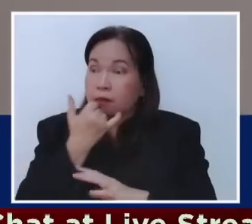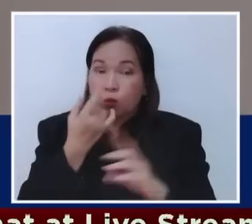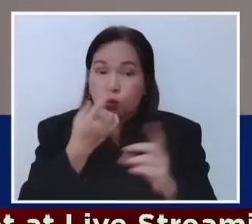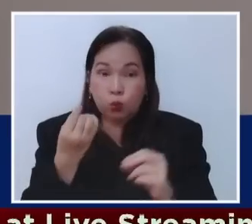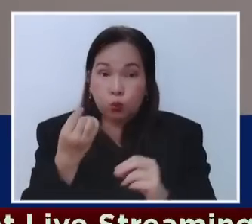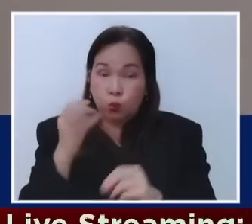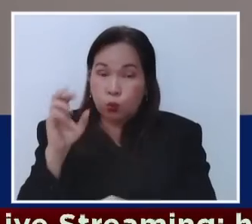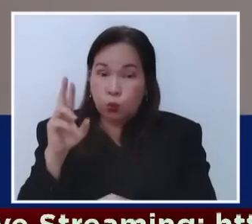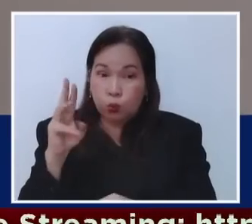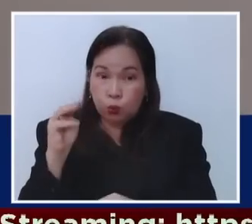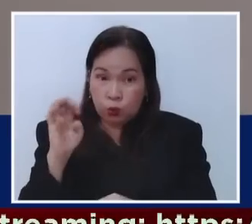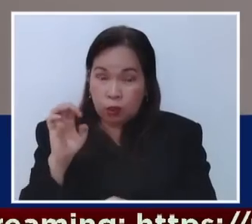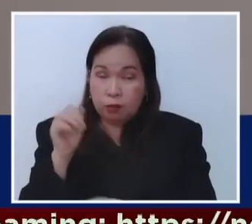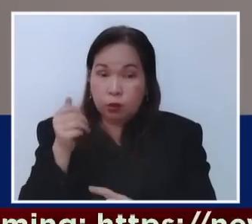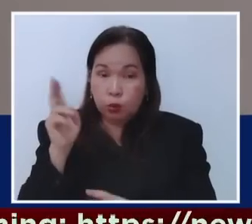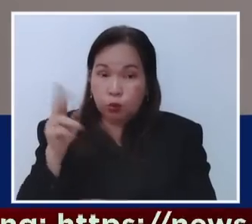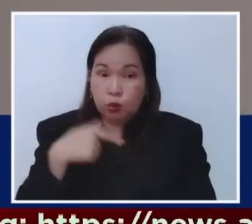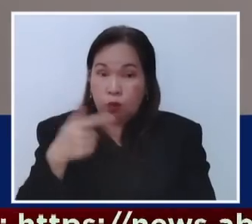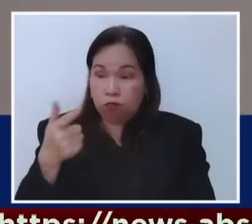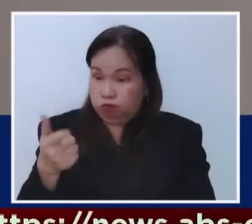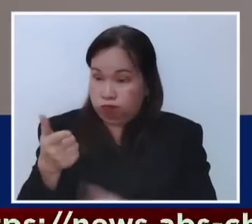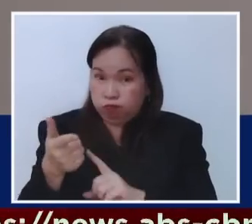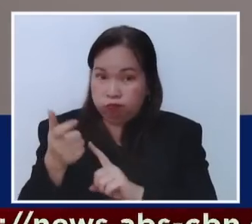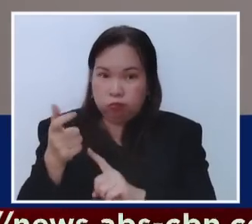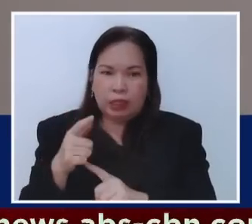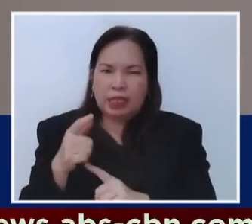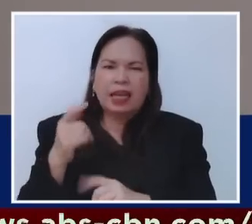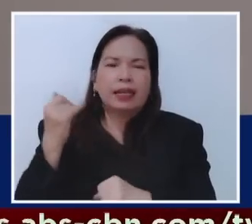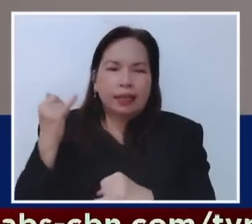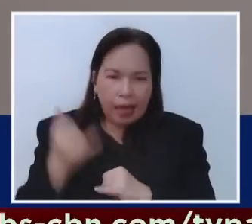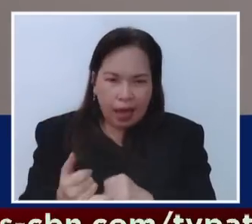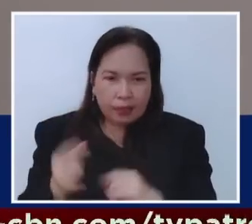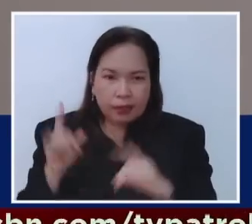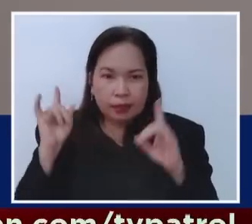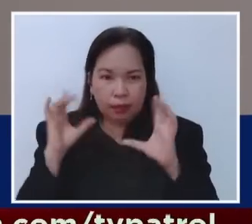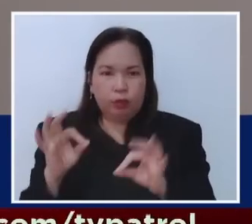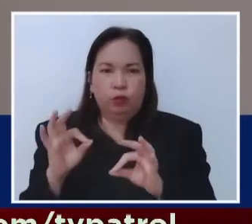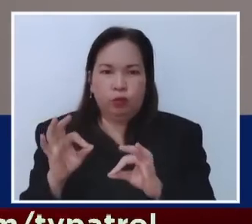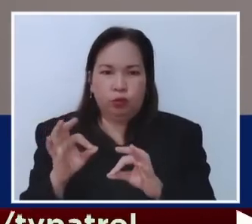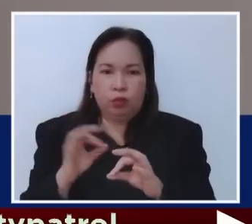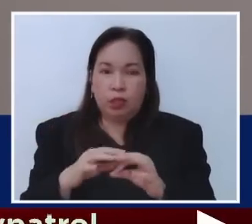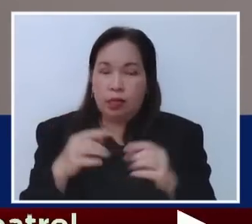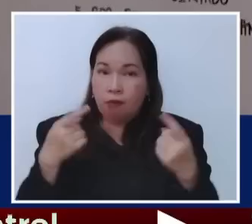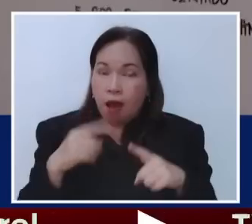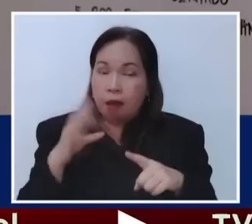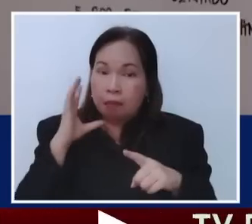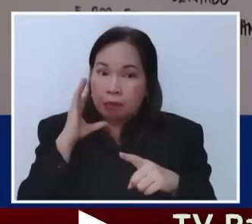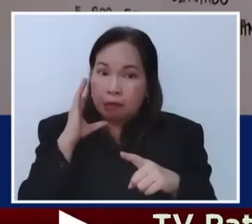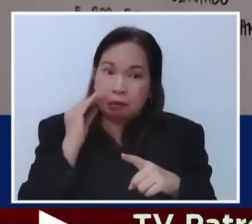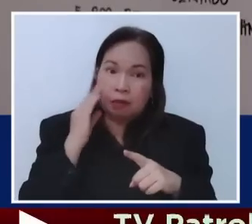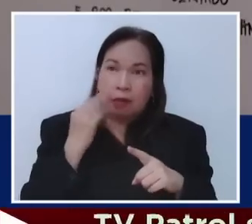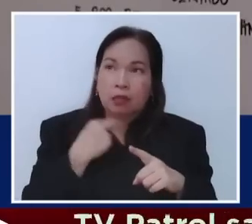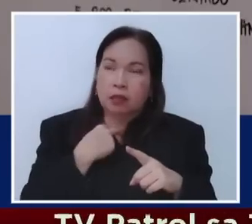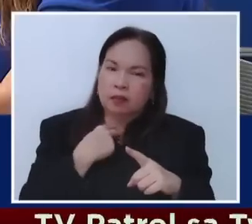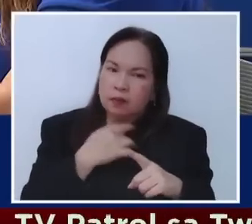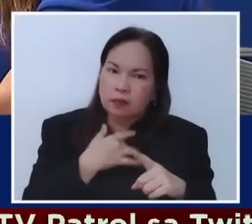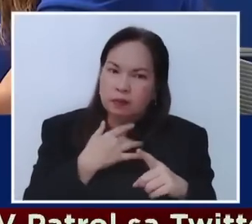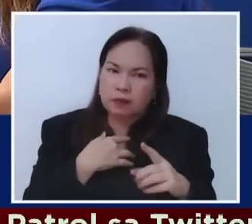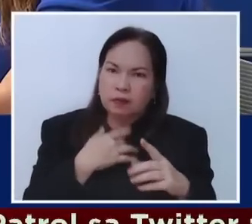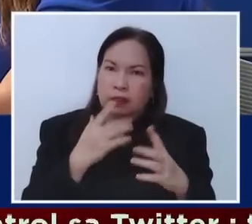your firearm should be the last resort if ever you'd be in a situation wherein mapapahamak po